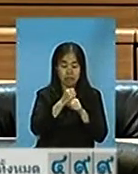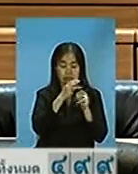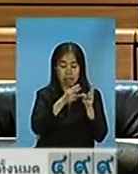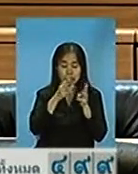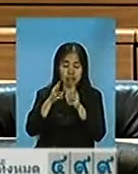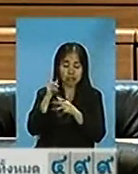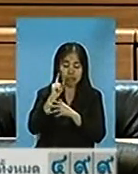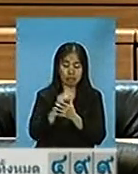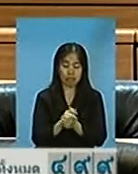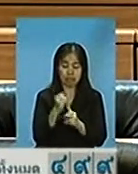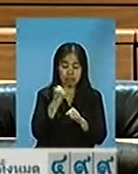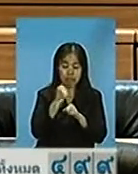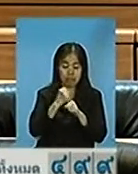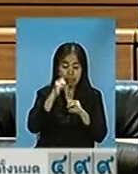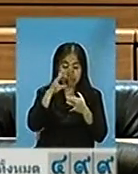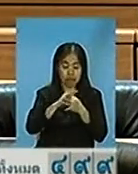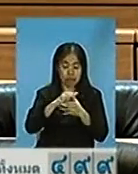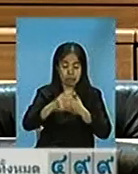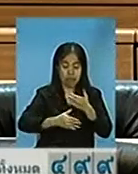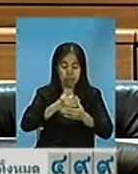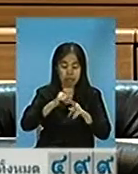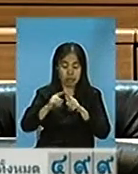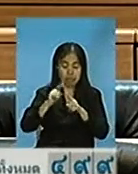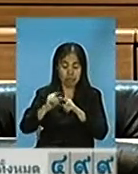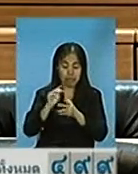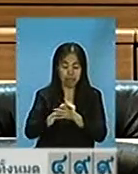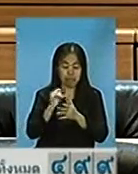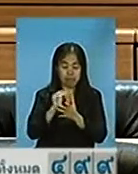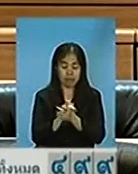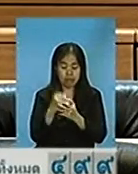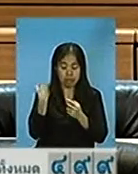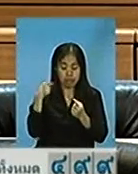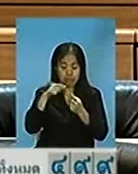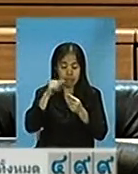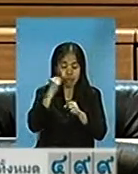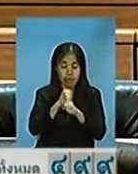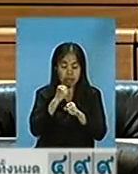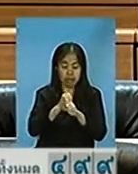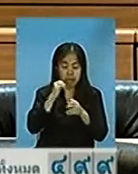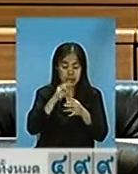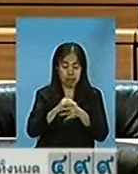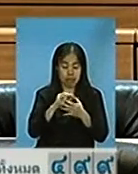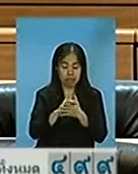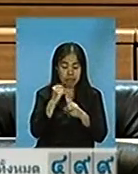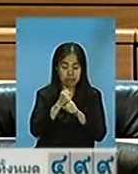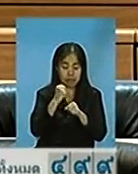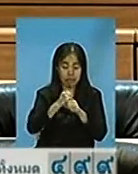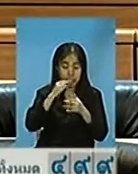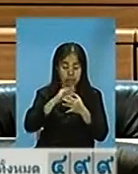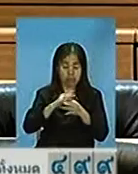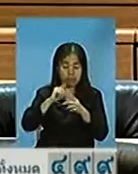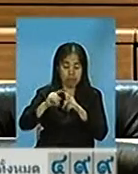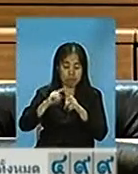ค้าทำธุรกิจการยางลงทุนเกี่ยวกับอุตสาหกรรมการผลิตภัณฑ์ยางท่านกล